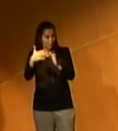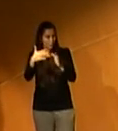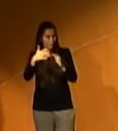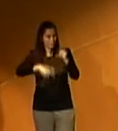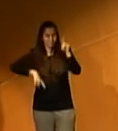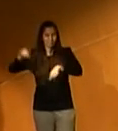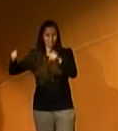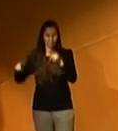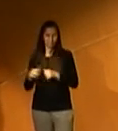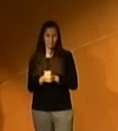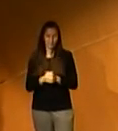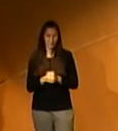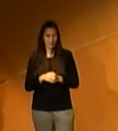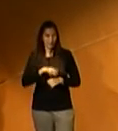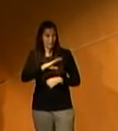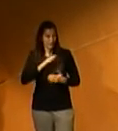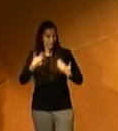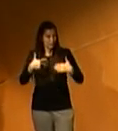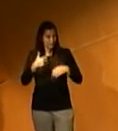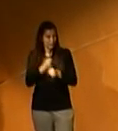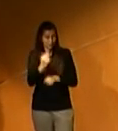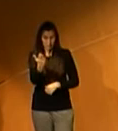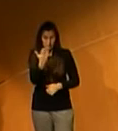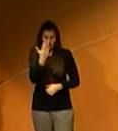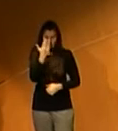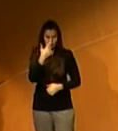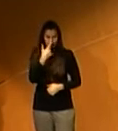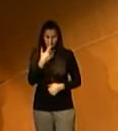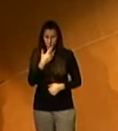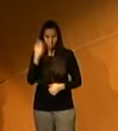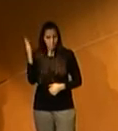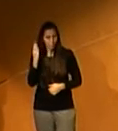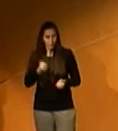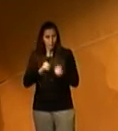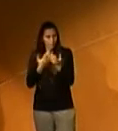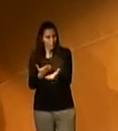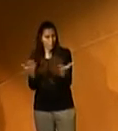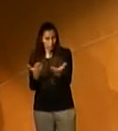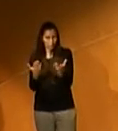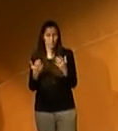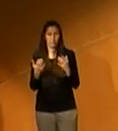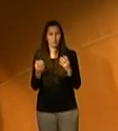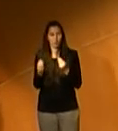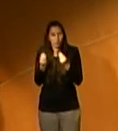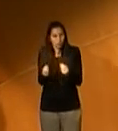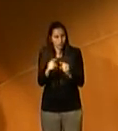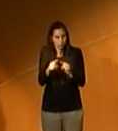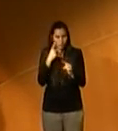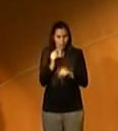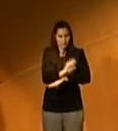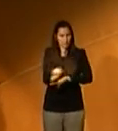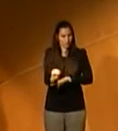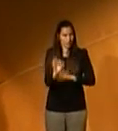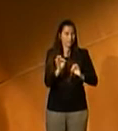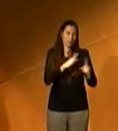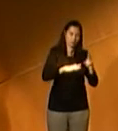résultat et à l'approche de la majorité, il nous a semblé nécessaire de proposer à cette jeune un étayage sécurisant tant sur le plan professionnel